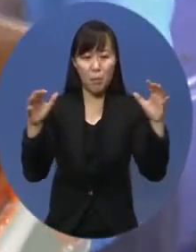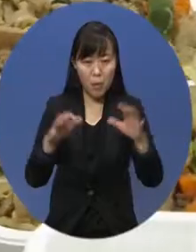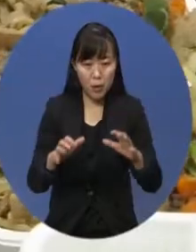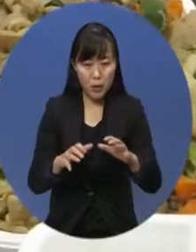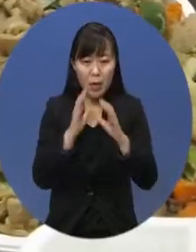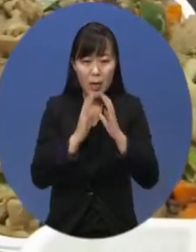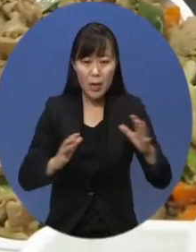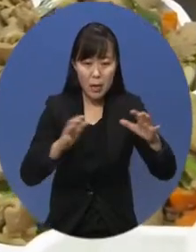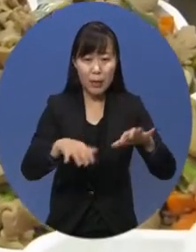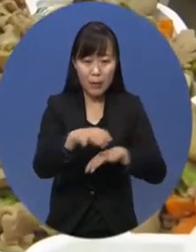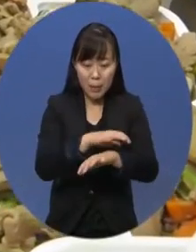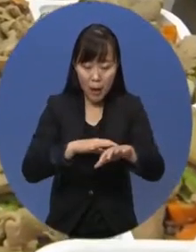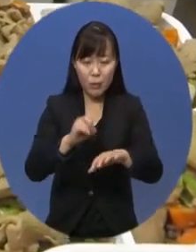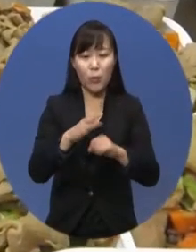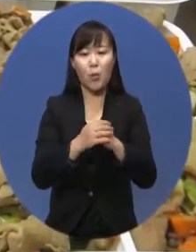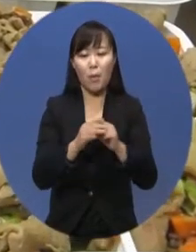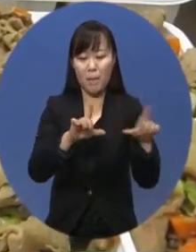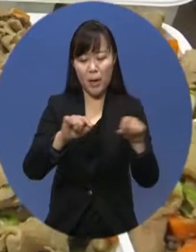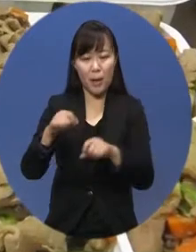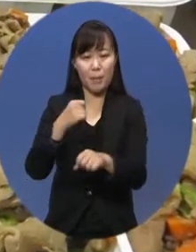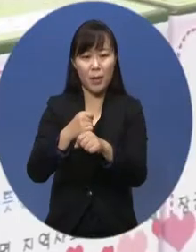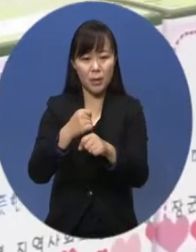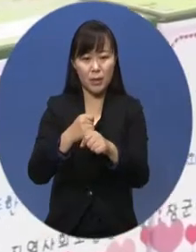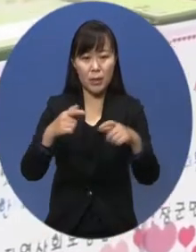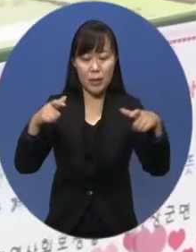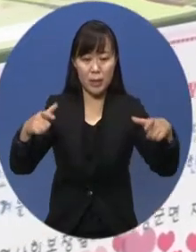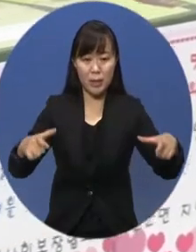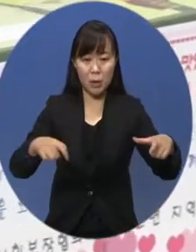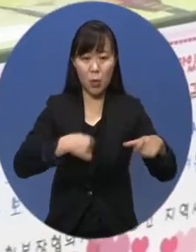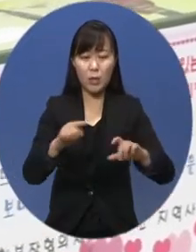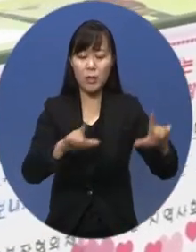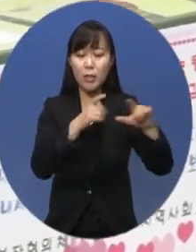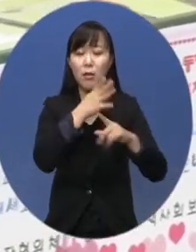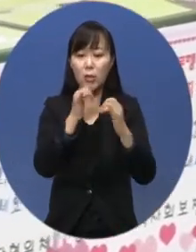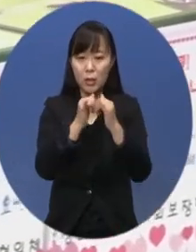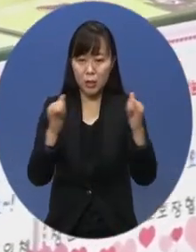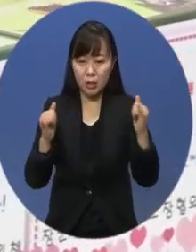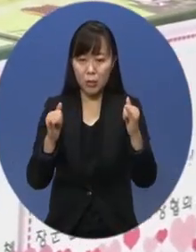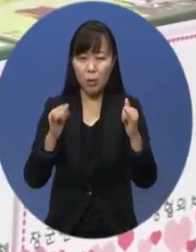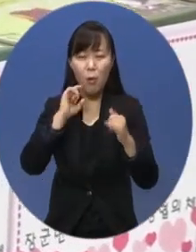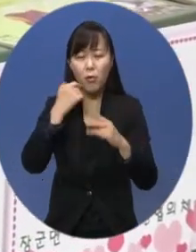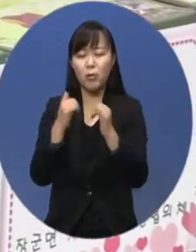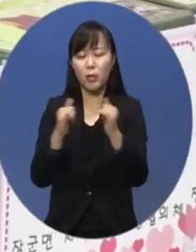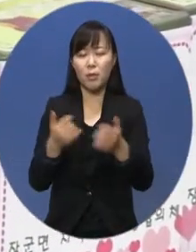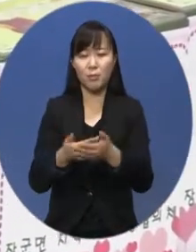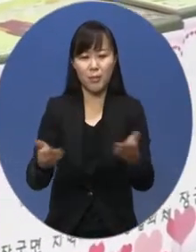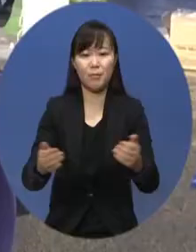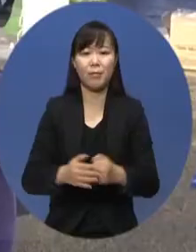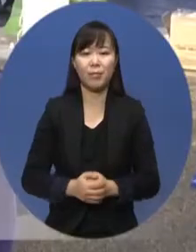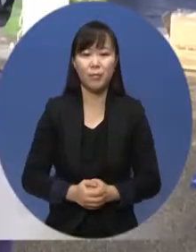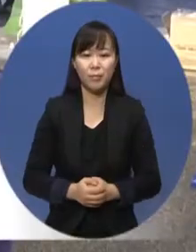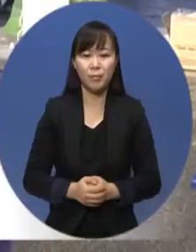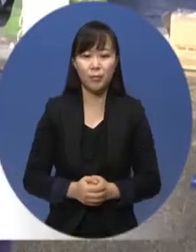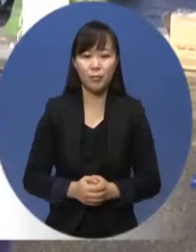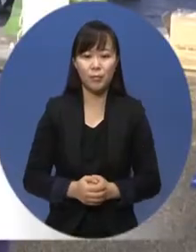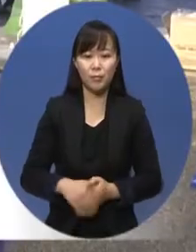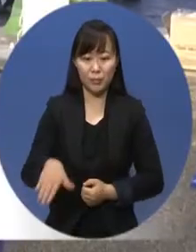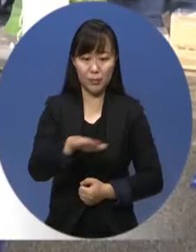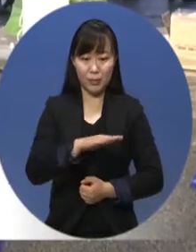김장과 반찬을 만들어 지역의 독거노인과 소외계층에게 전달했습니다.